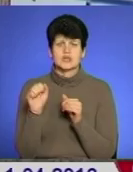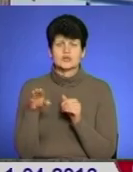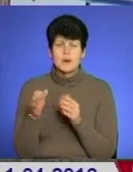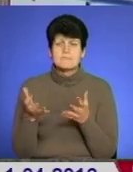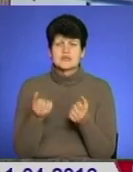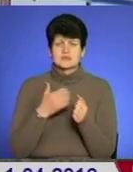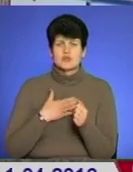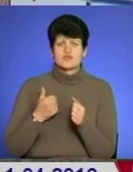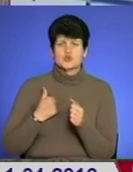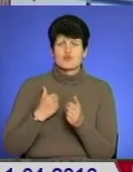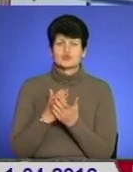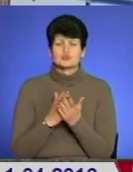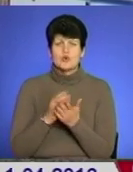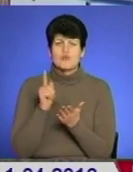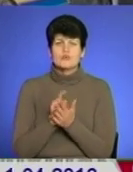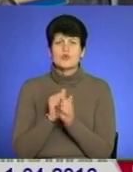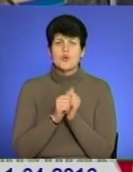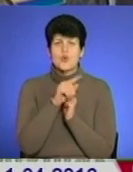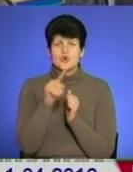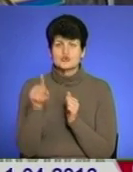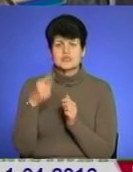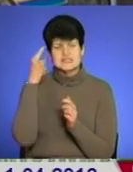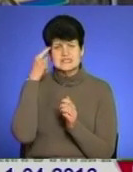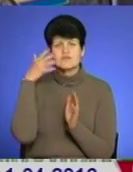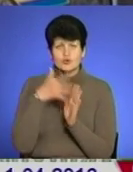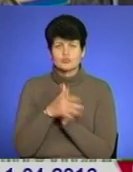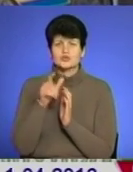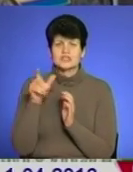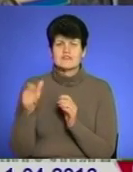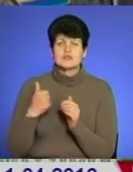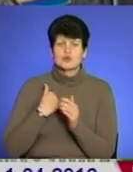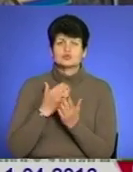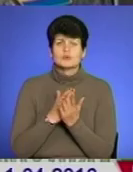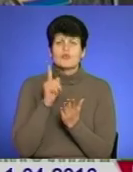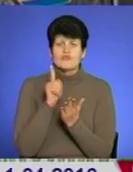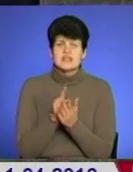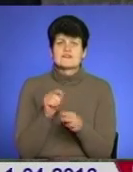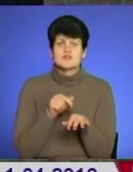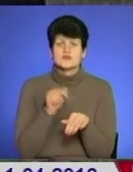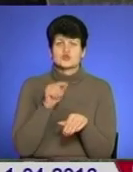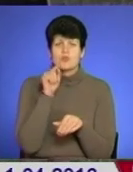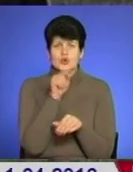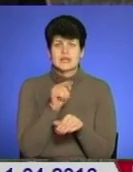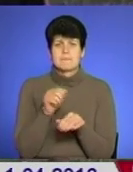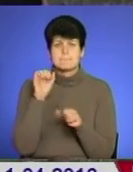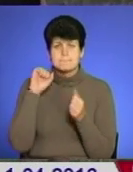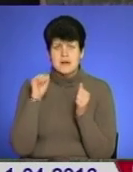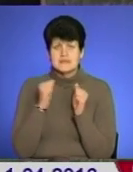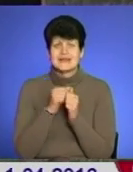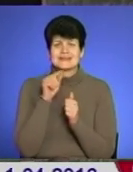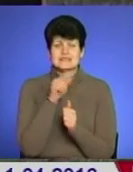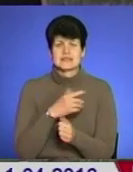наших військовослужбовців – обов'язок кожної свідомої людини. Військовослужбовці повинні відчувати, що про них пам'ятають, за них